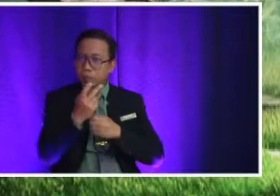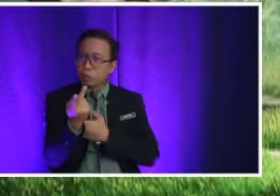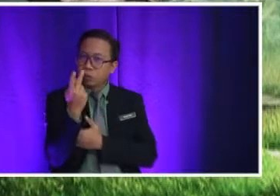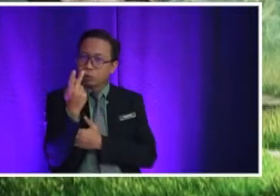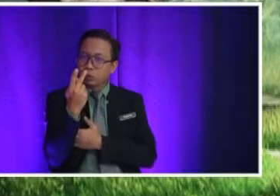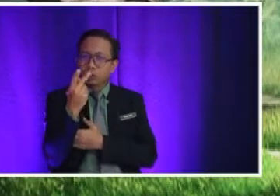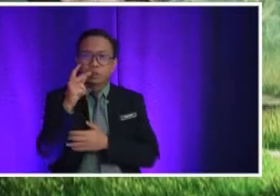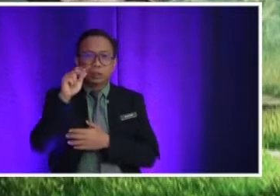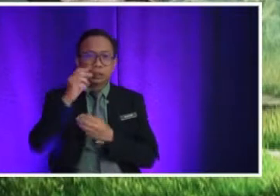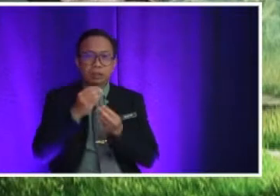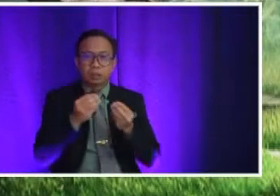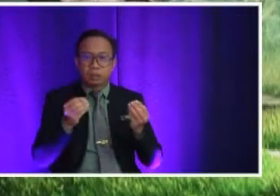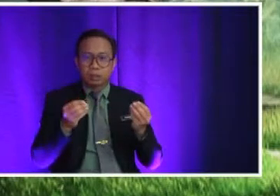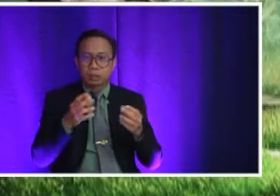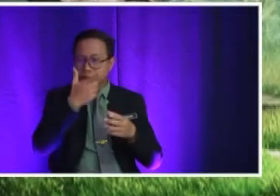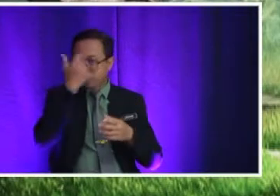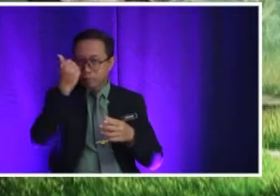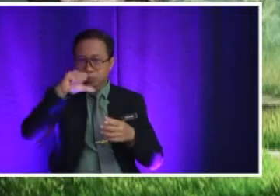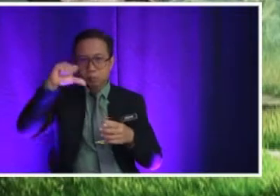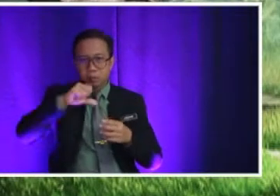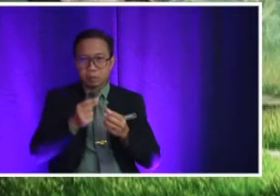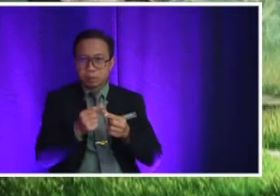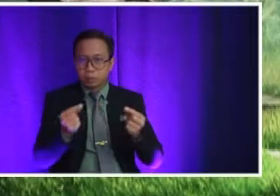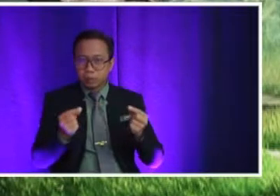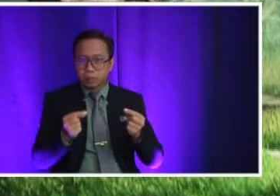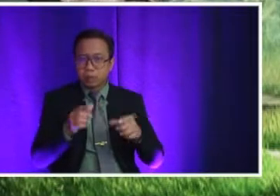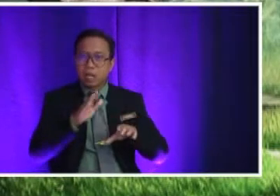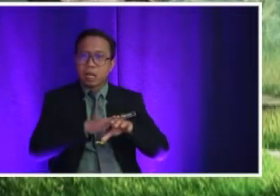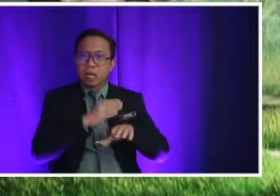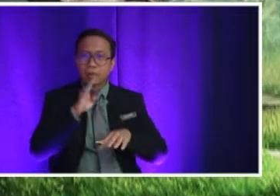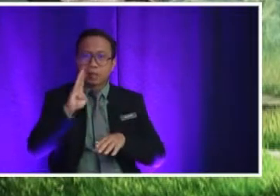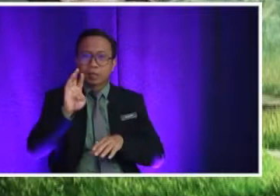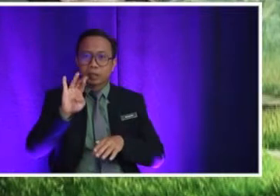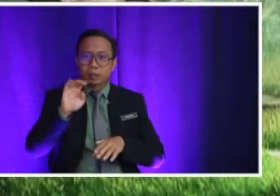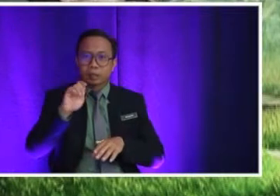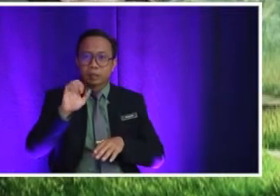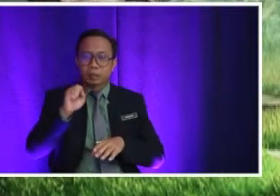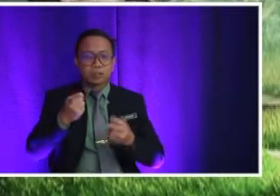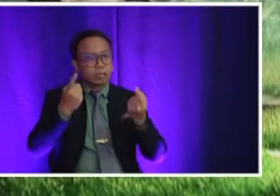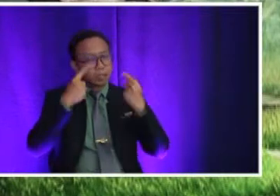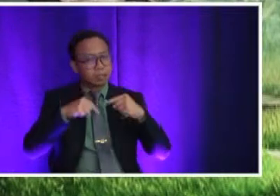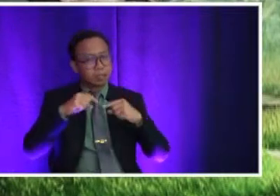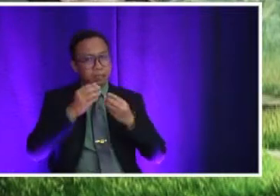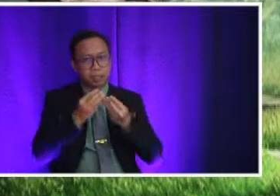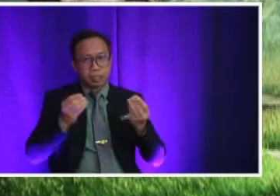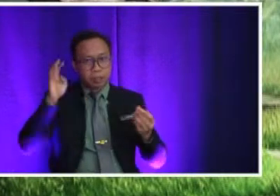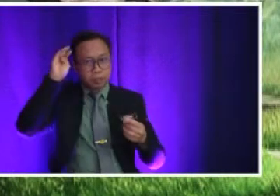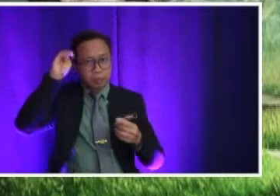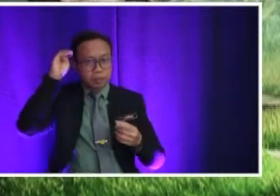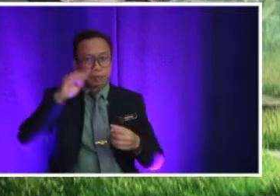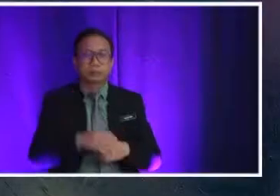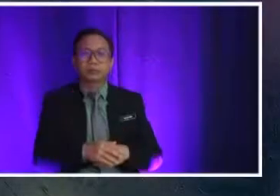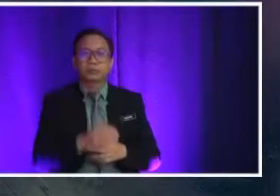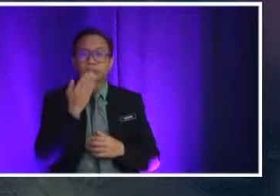planet kekalahan jepun dan kekosongan politik disebabkan kelewat dan British kembali ke tanah Melayu Oke